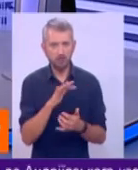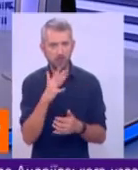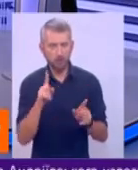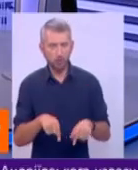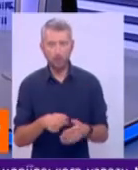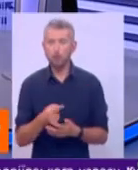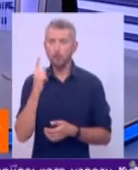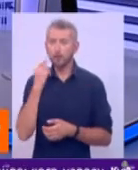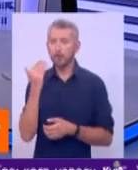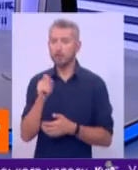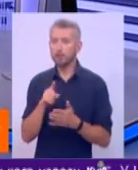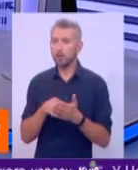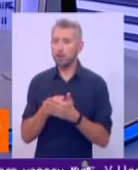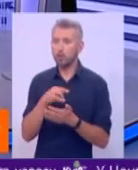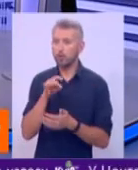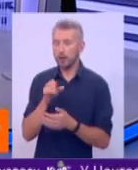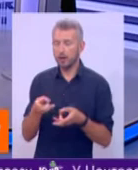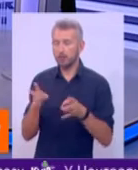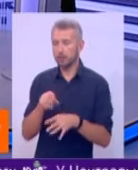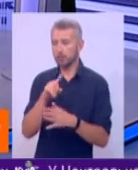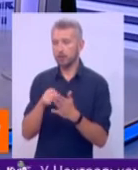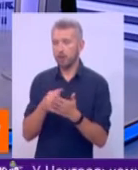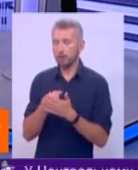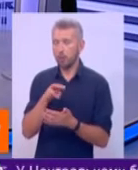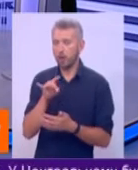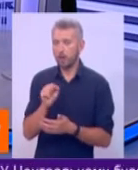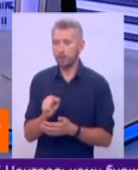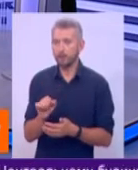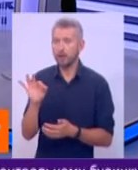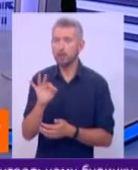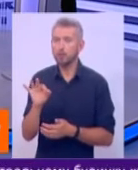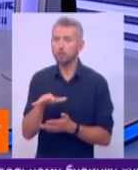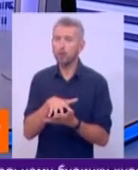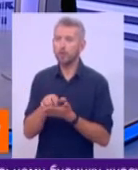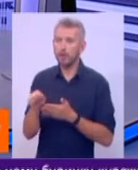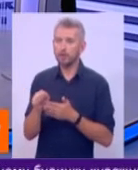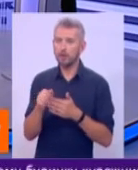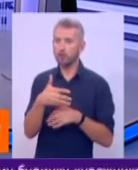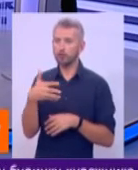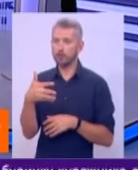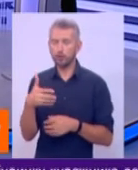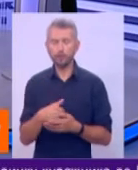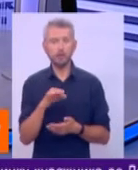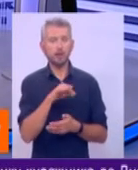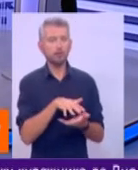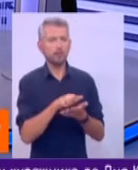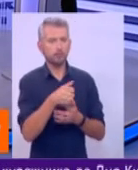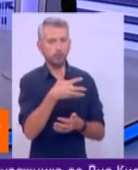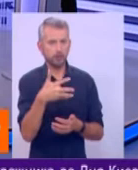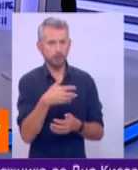Ну, питання до мера залишається питанням до мера. З приводу знесення хрущівок. З приводу знесення